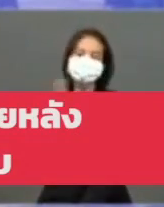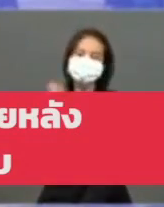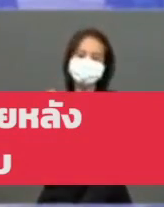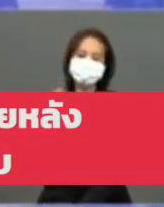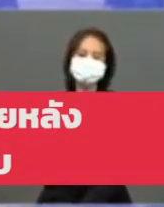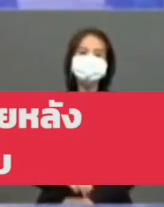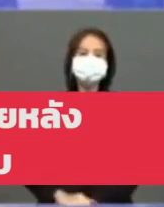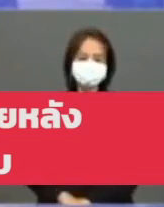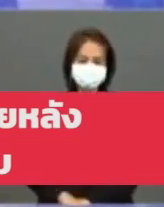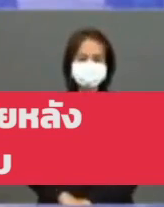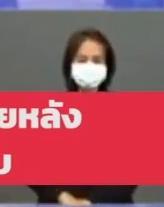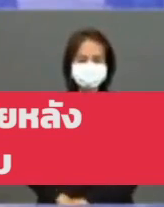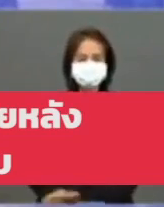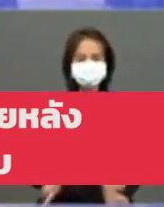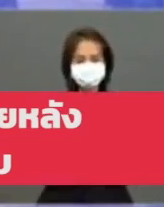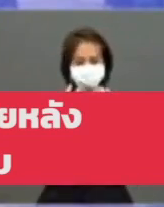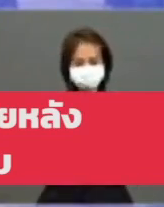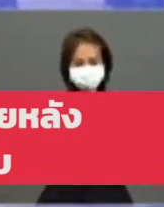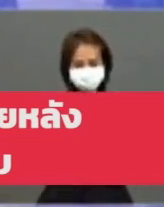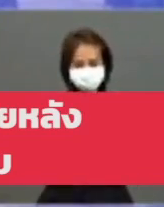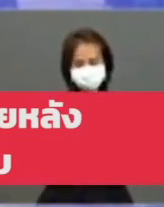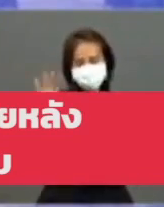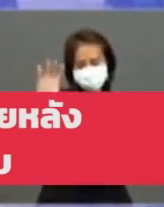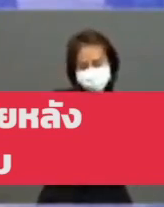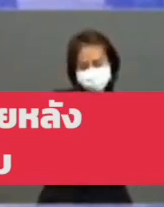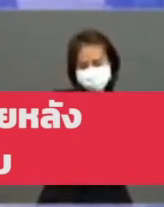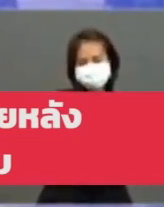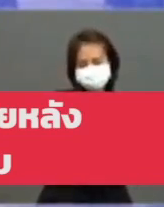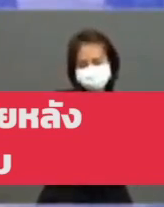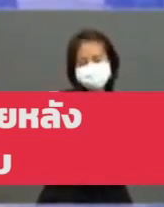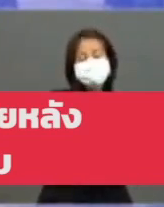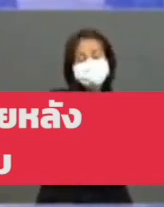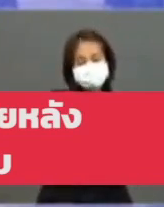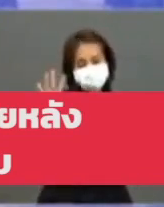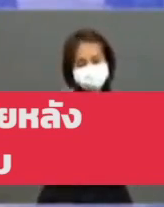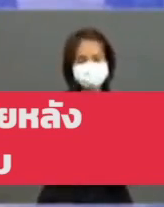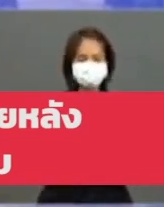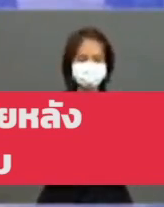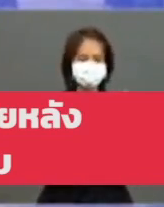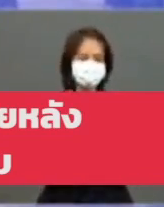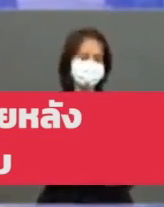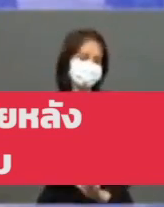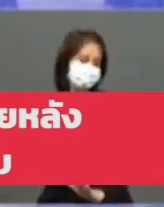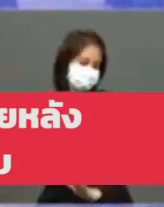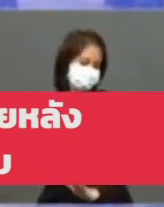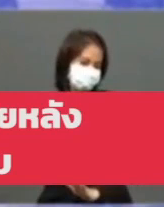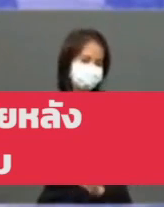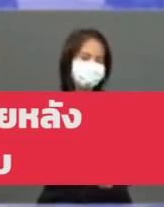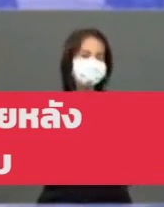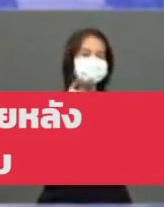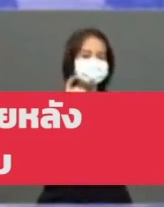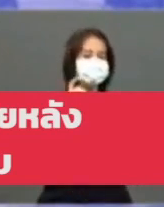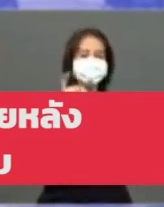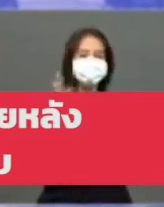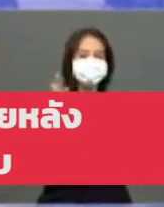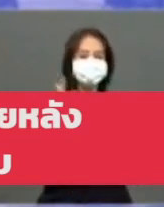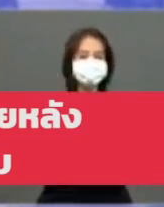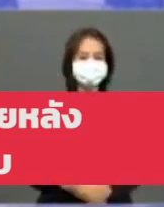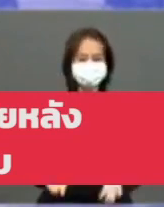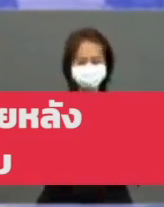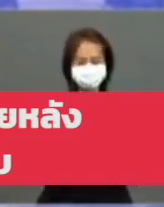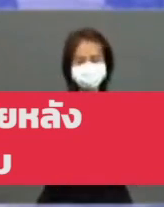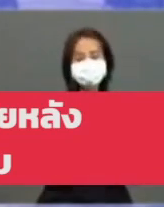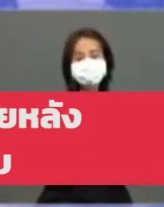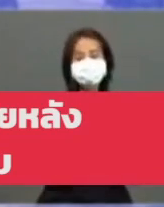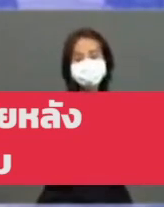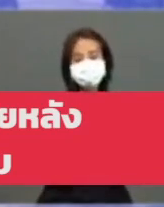รายละเอียดการผ่าชันสูตรศพผู้เสียชีวิตหลังจากเข้ารับการฉีดวัคซีนโควิด-19 ว่าภาพรวมขณะนี้ประเทศไทยได้ฉีดวัคซีนไปแล้ว 5.6